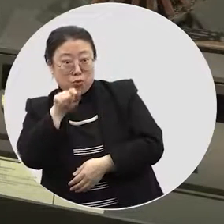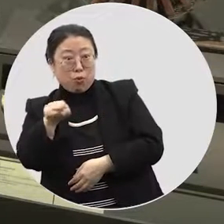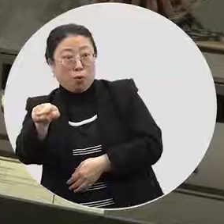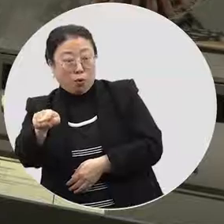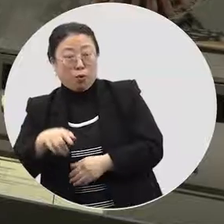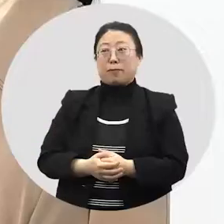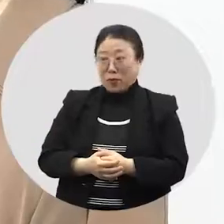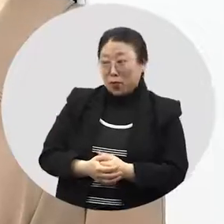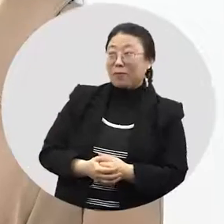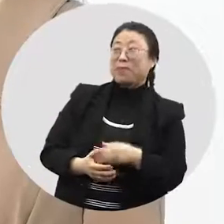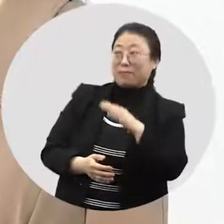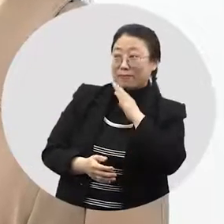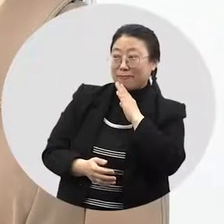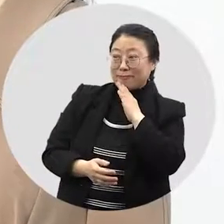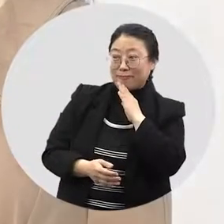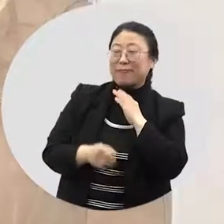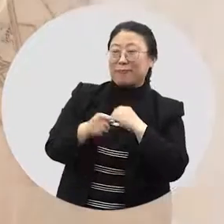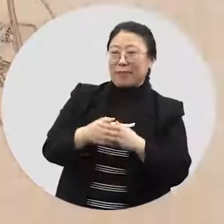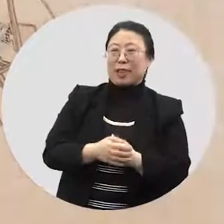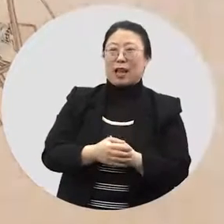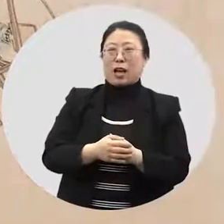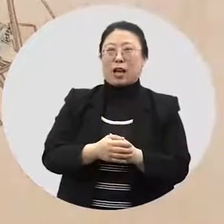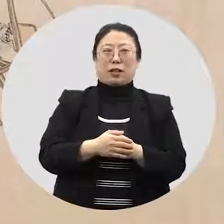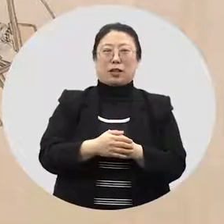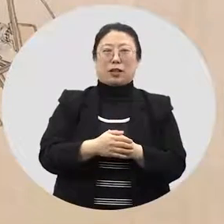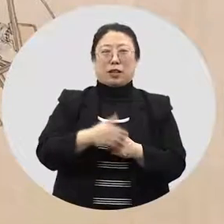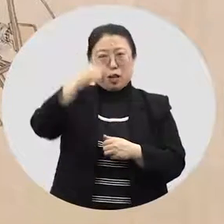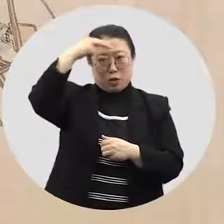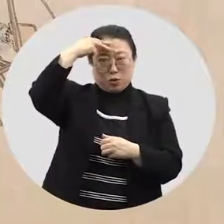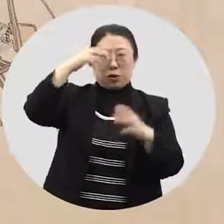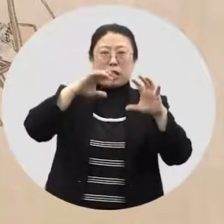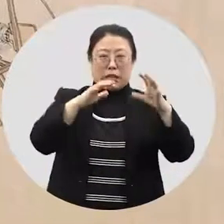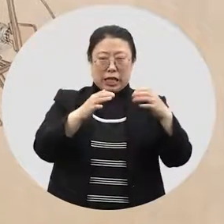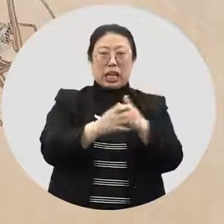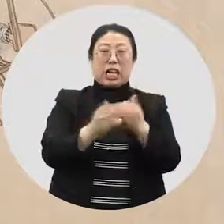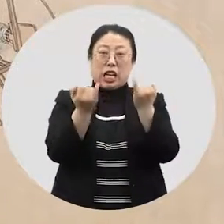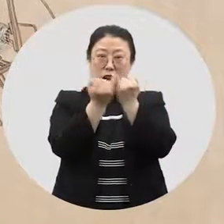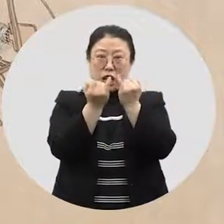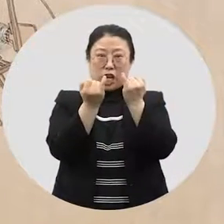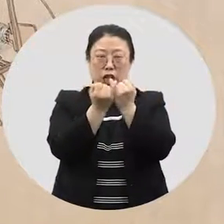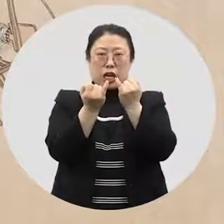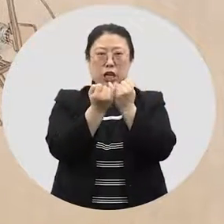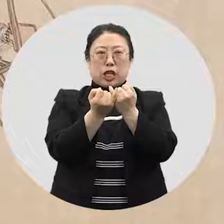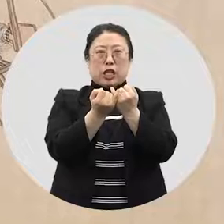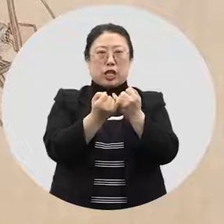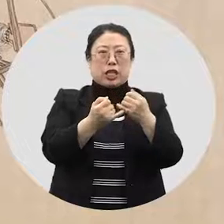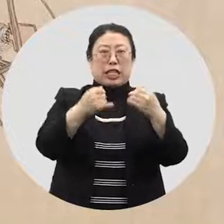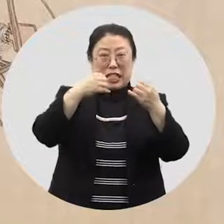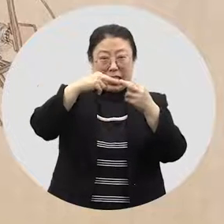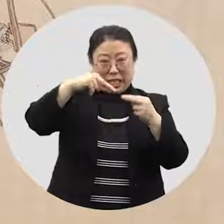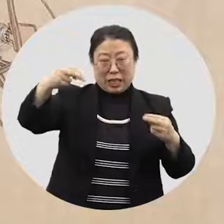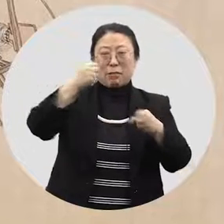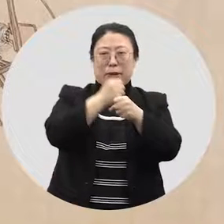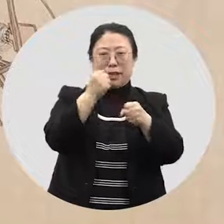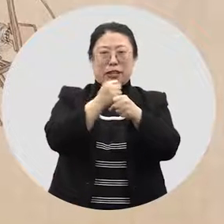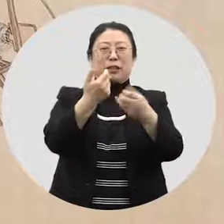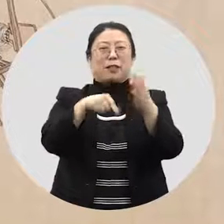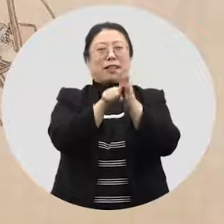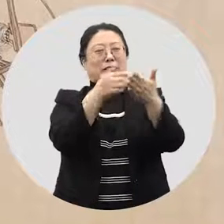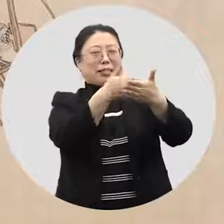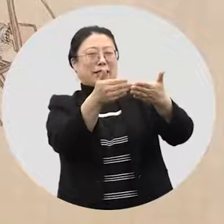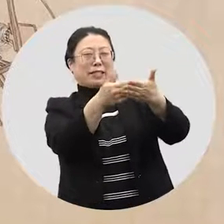유물이 있어요 그러네요 이건 조선시대 여인들이 옷감이 무명을 짜기 위한 시를 만드는 모습을